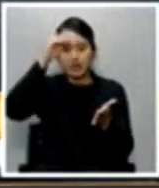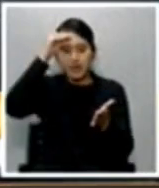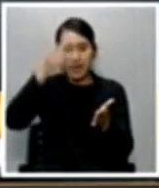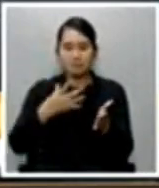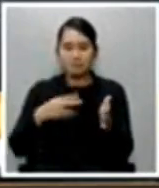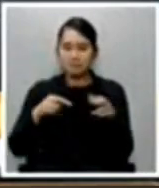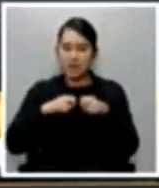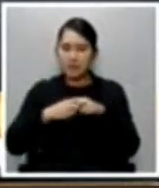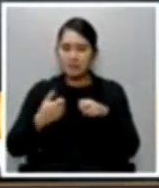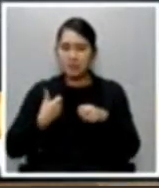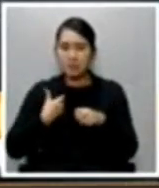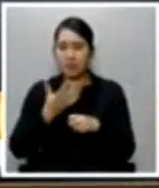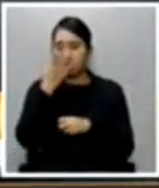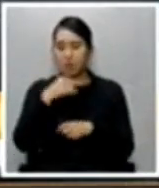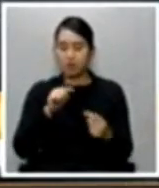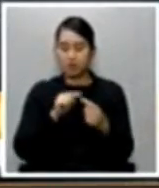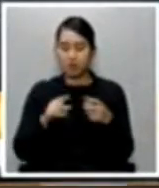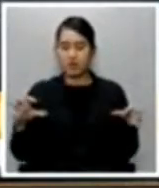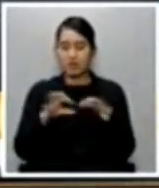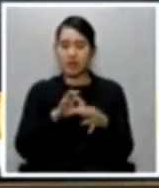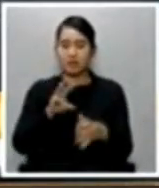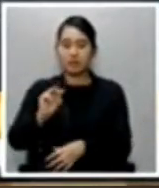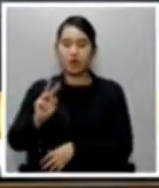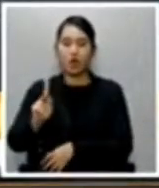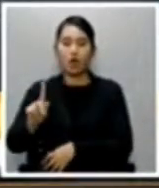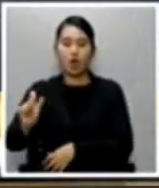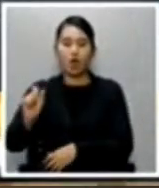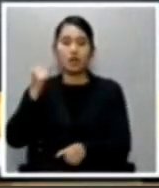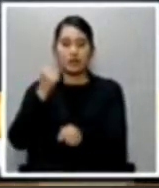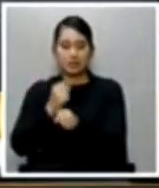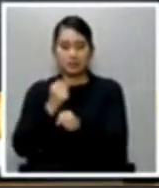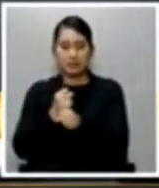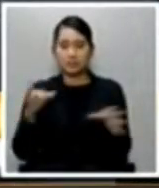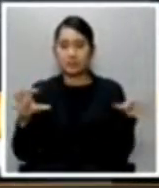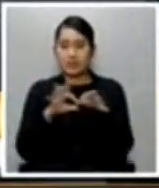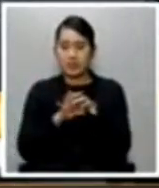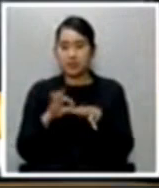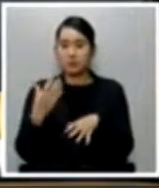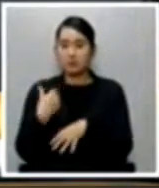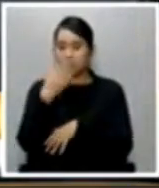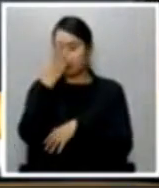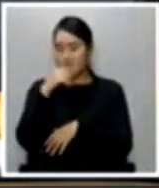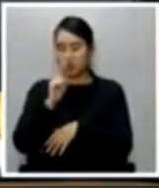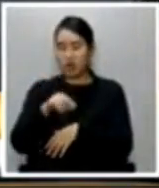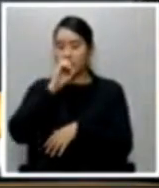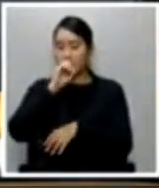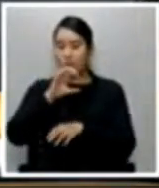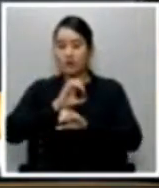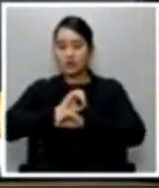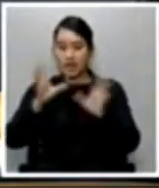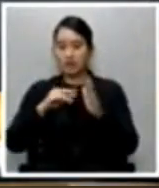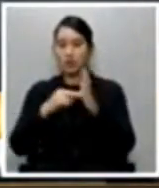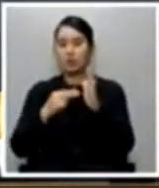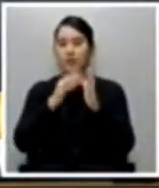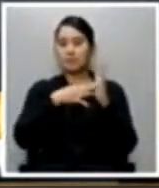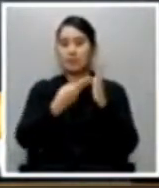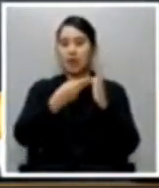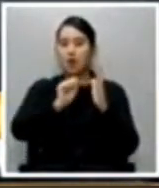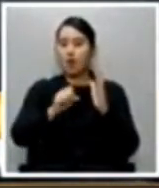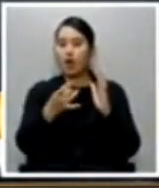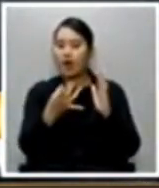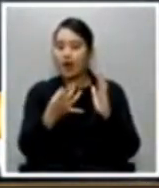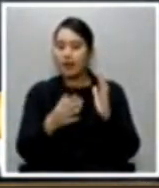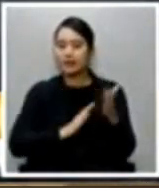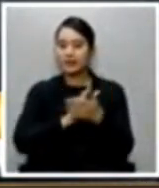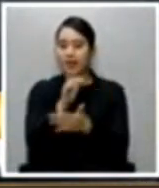มีข้อจำกัดกับตัวมคอที่ท่านบังคับให้เขาต้องทำเพราะมคอต้องระบุชัดเลยครับว่าเป็นหลักสูตรอะไ